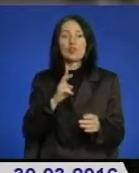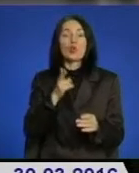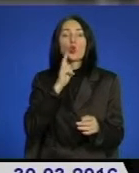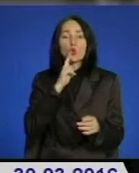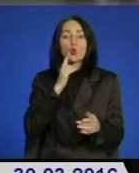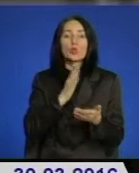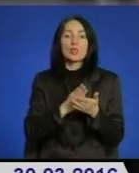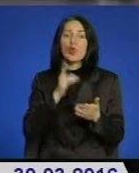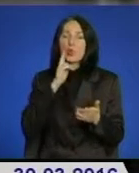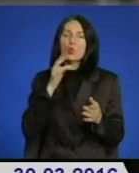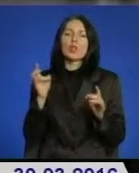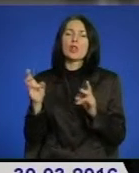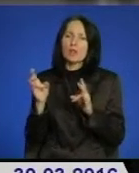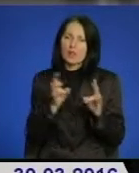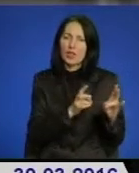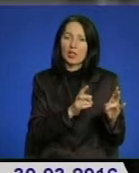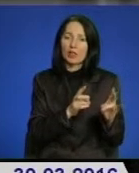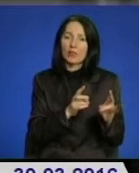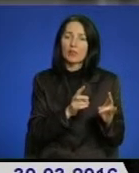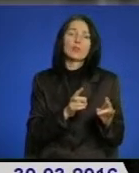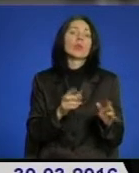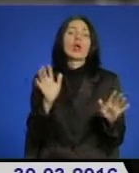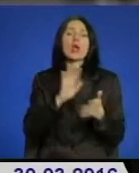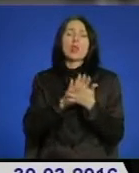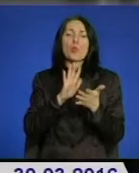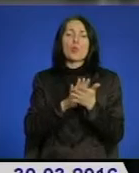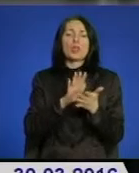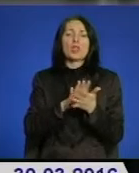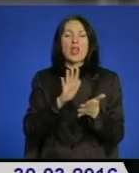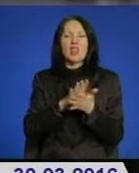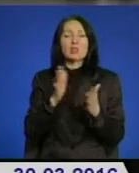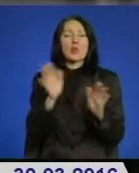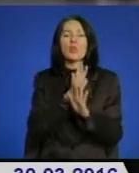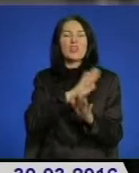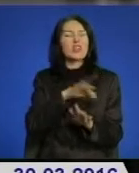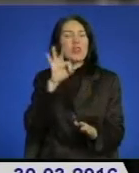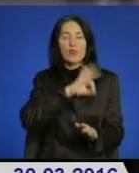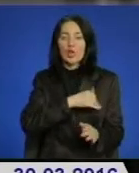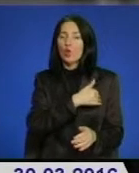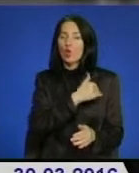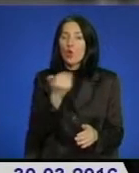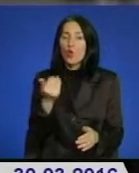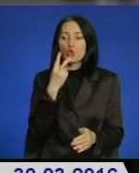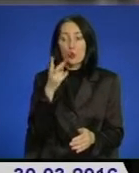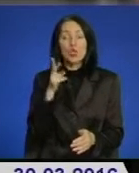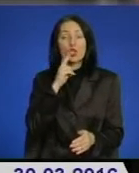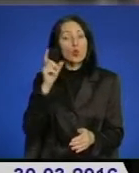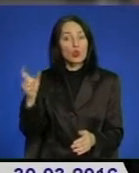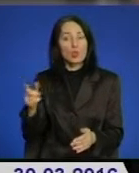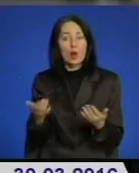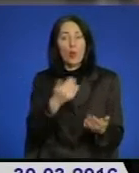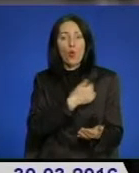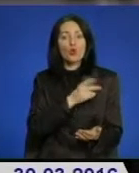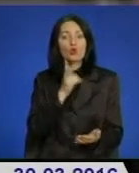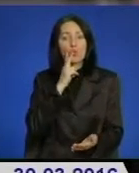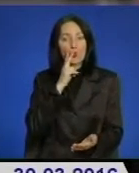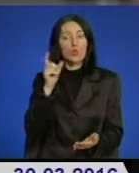воно вже їм шкодить. Тобто забруднює повітря і їм невигідно це. Тобто вони не хочуть бачити курців або не хочуть, щоб курці